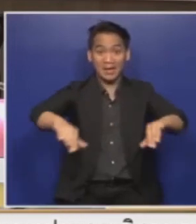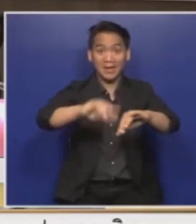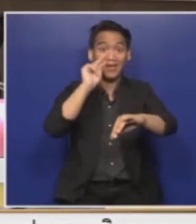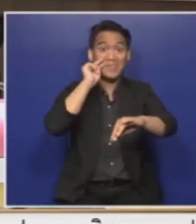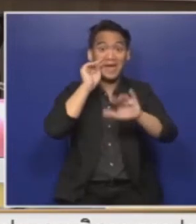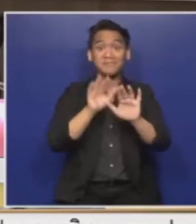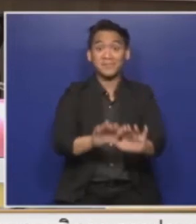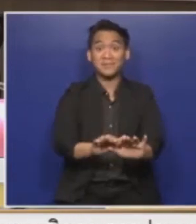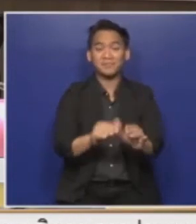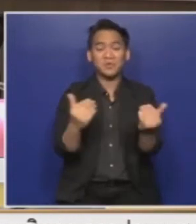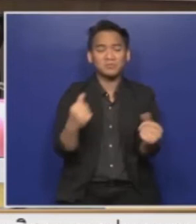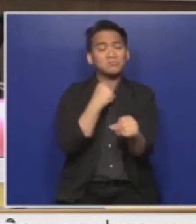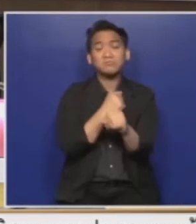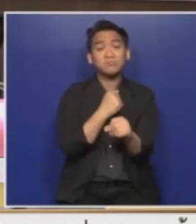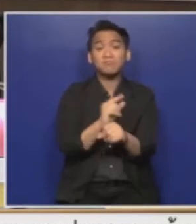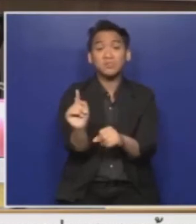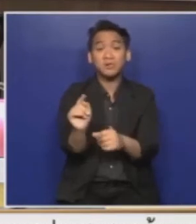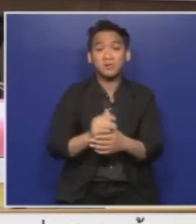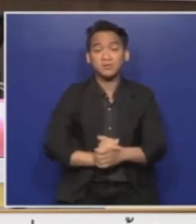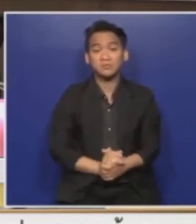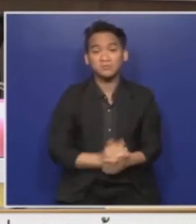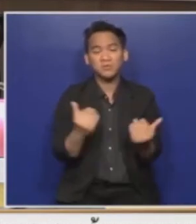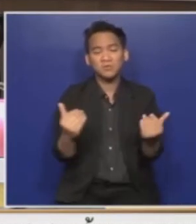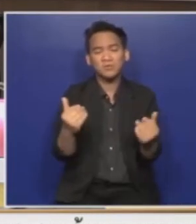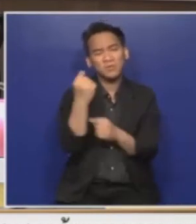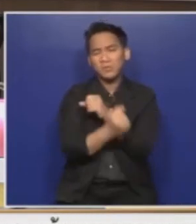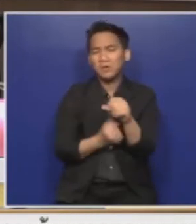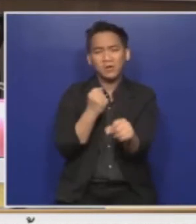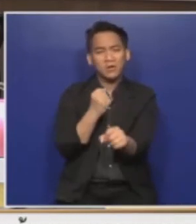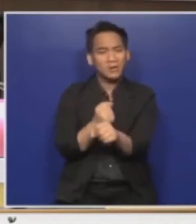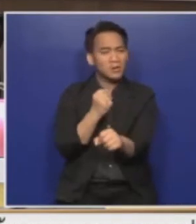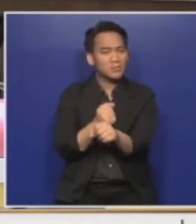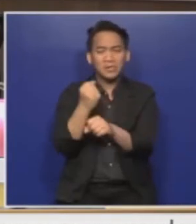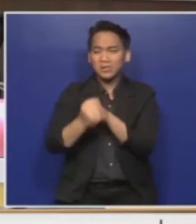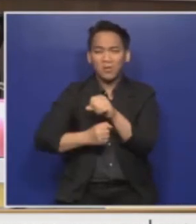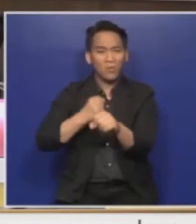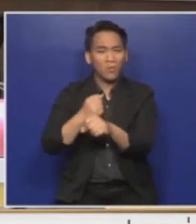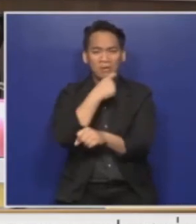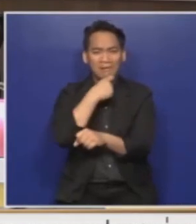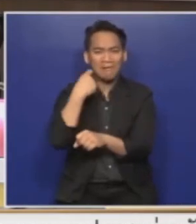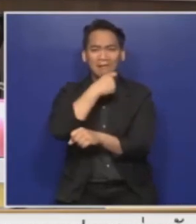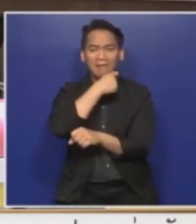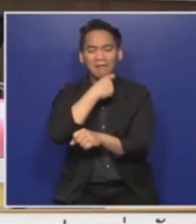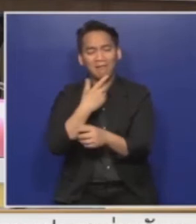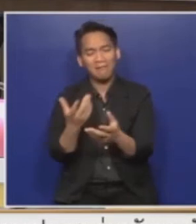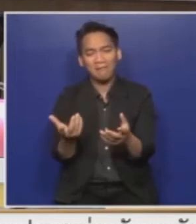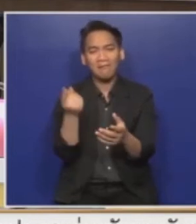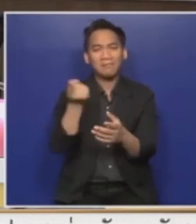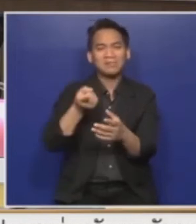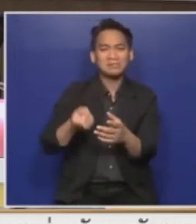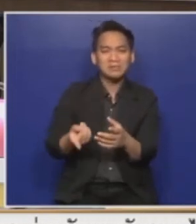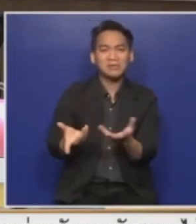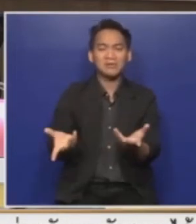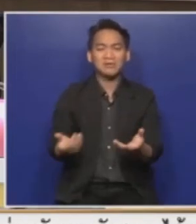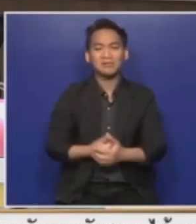ว่าตอนนี้ไปถึงไหนแล้วนะครับเพราะว่าว่าแรงทุกปีนะครับพี่น้องเดือดร้อนมากนะครับที่อำเภอเวียงแก่นธรรมดาที่